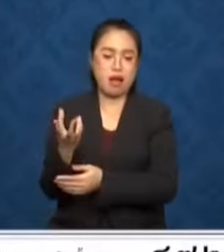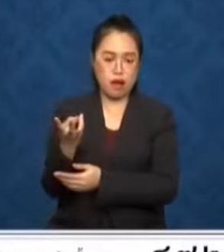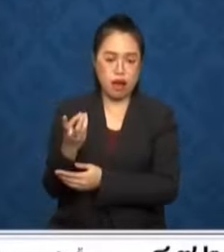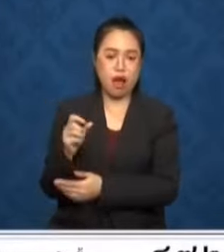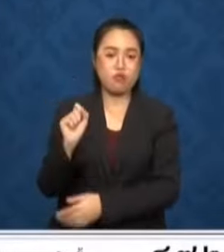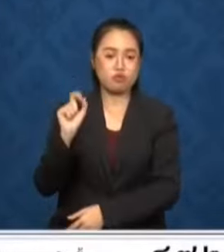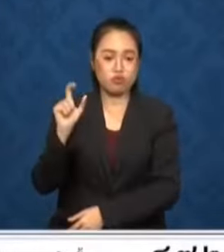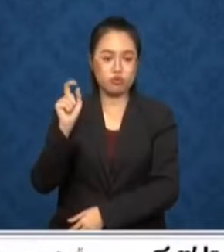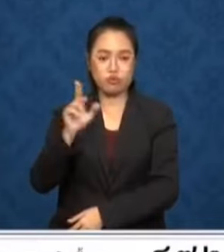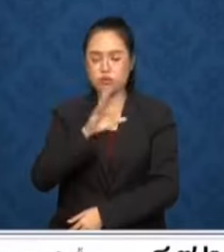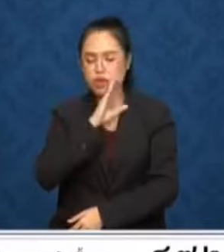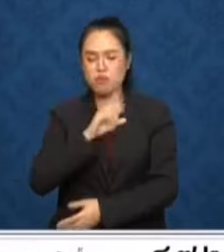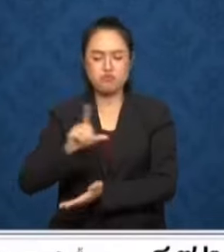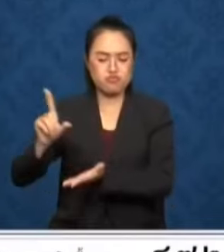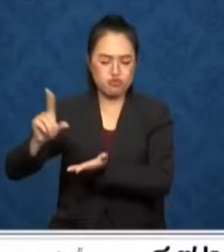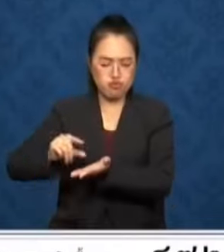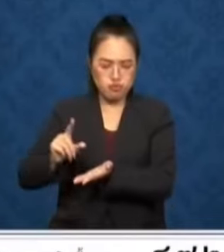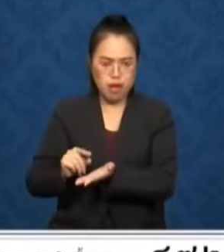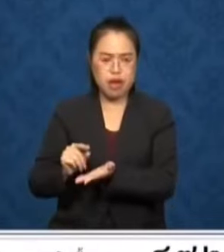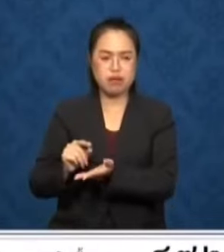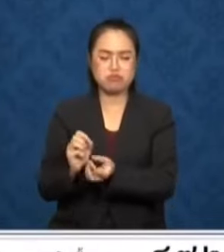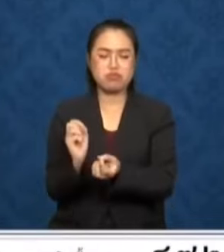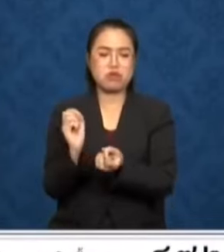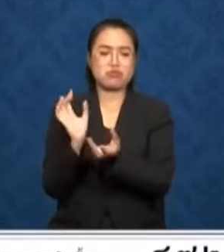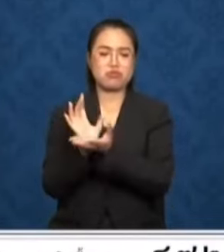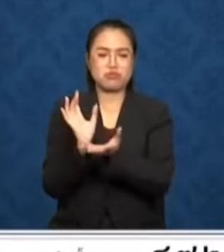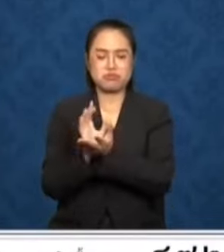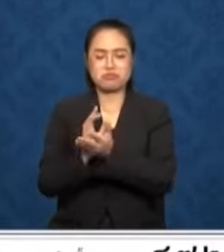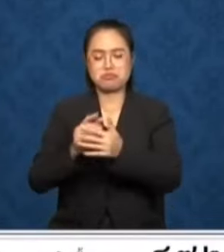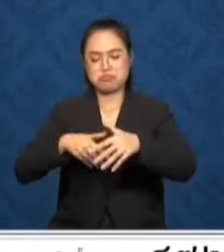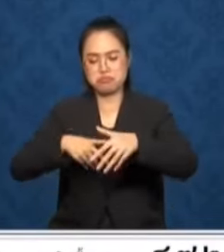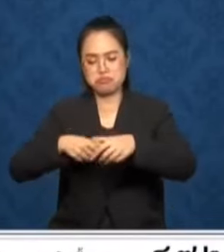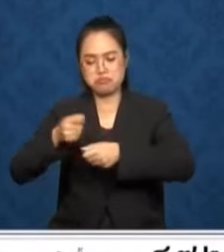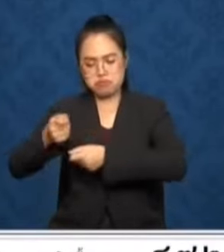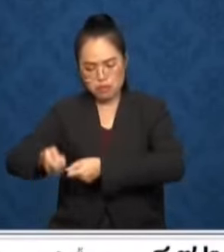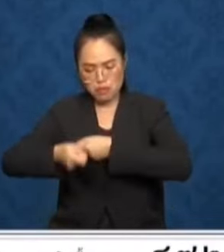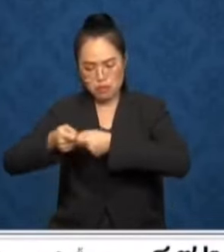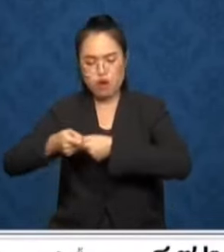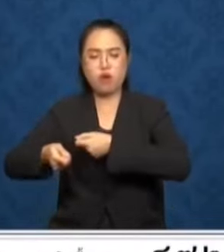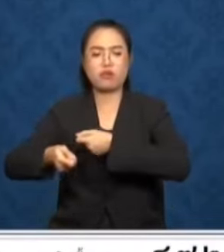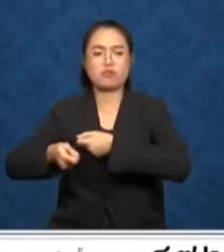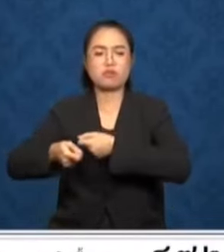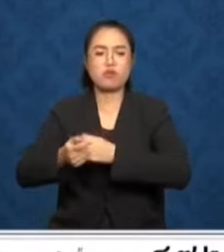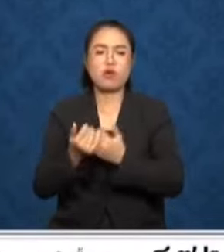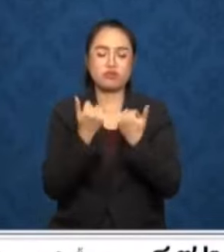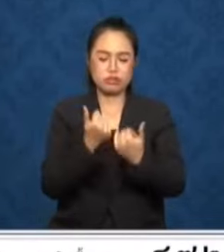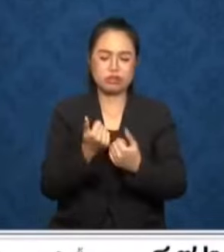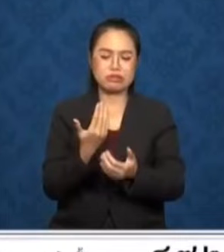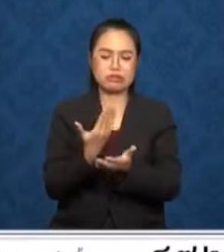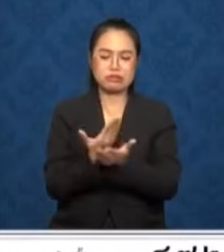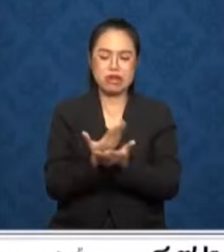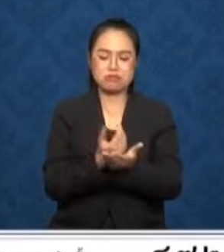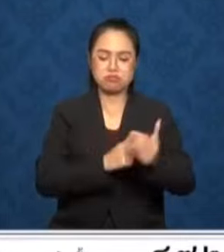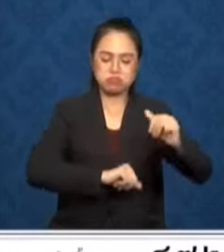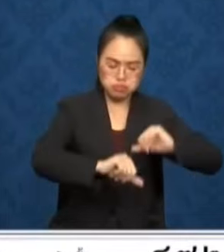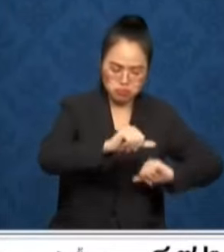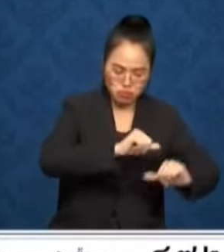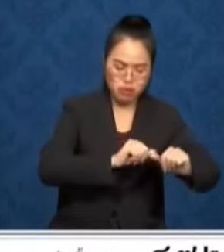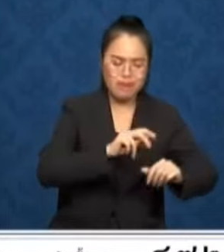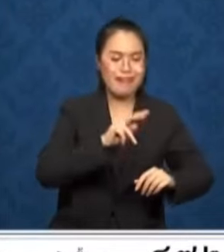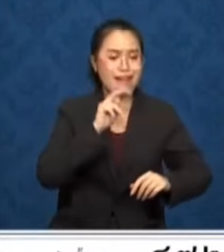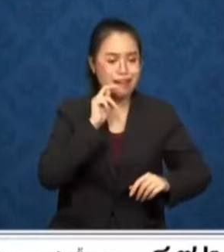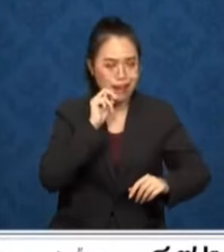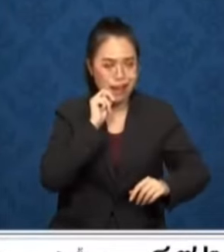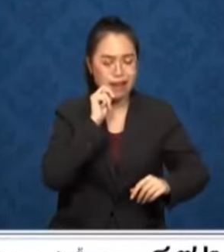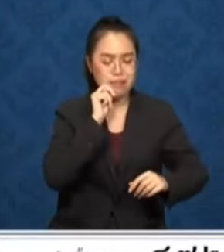ไมให้ราคาข้าวตกต่ำมากจนเกินไปค่ะเนองจากการทำนในปจจบนนี้มีต้นทูนการผลิที่สงมากไม่วาจะ